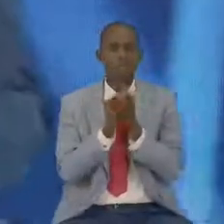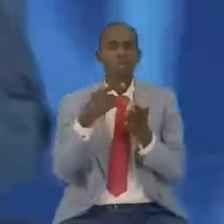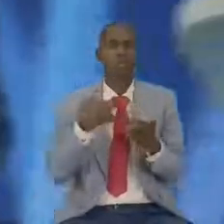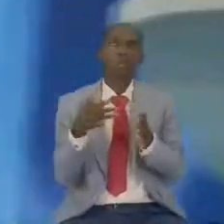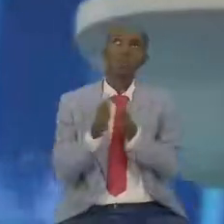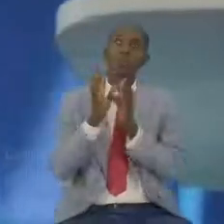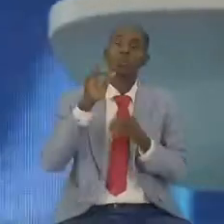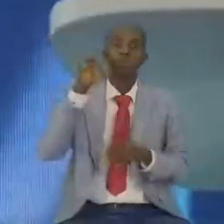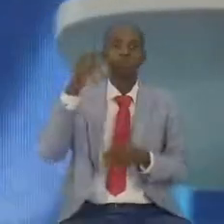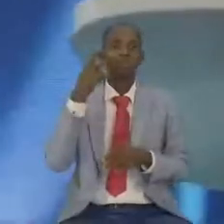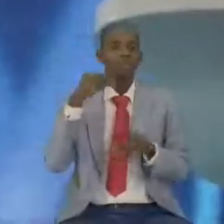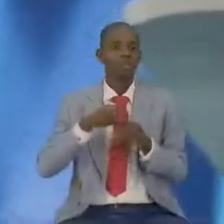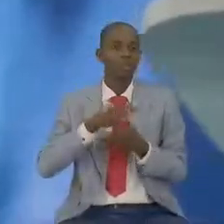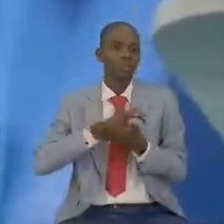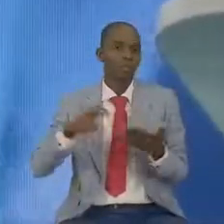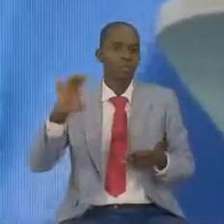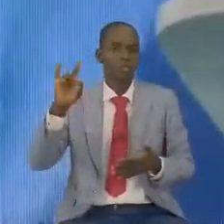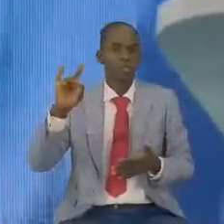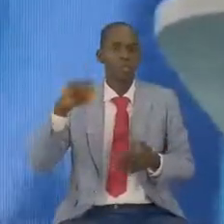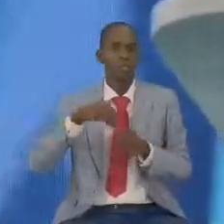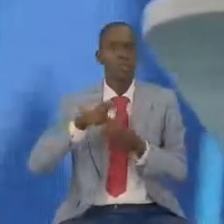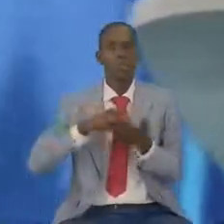adressée. Verset 18.